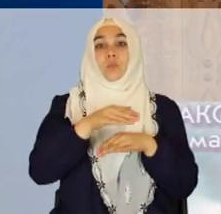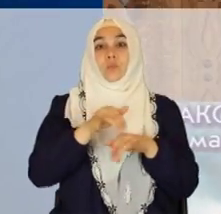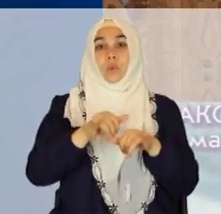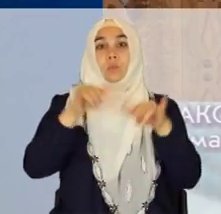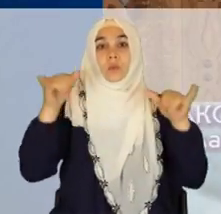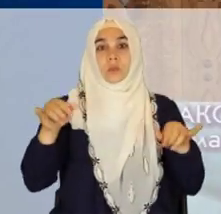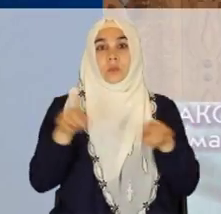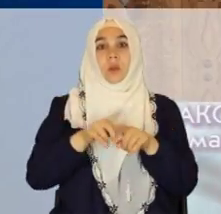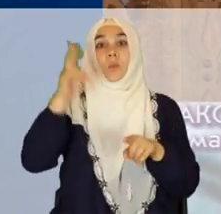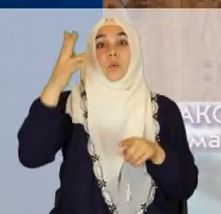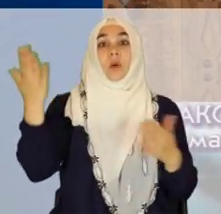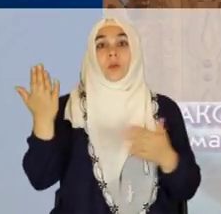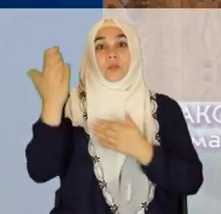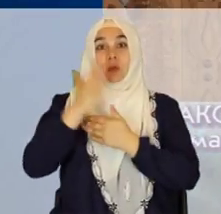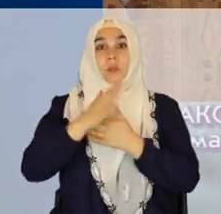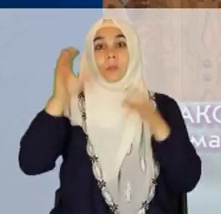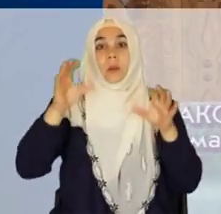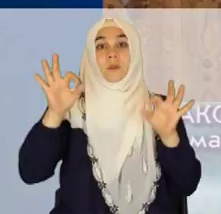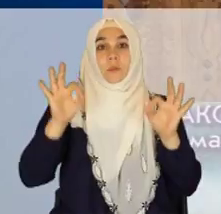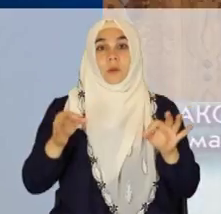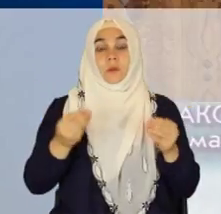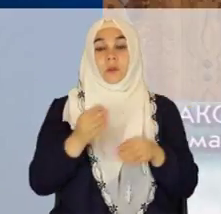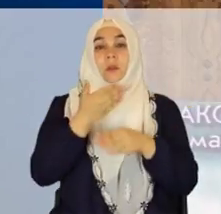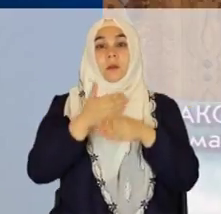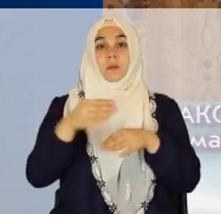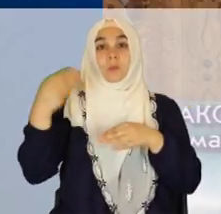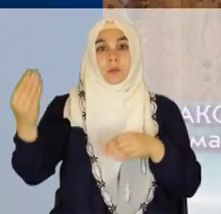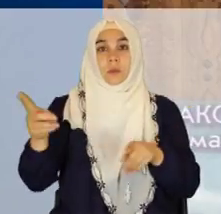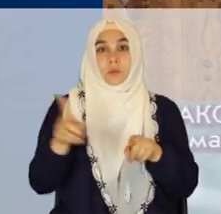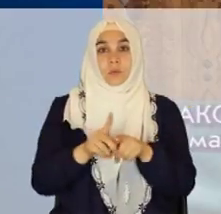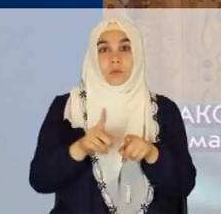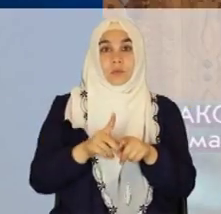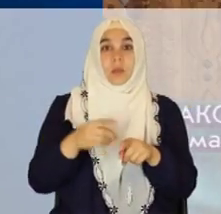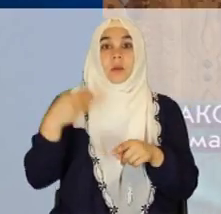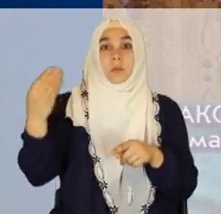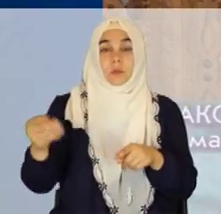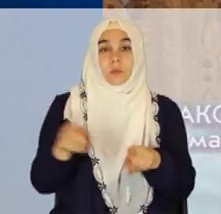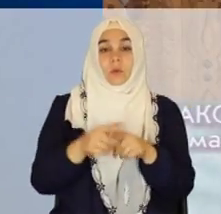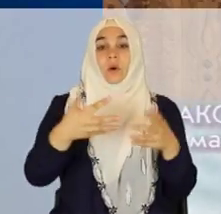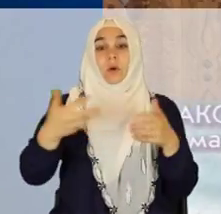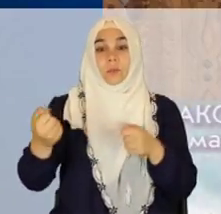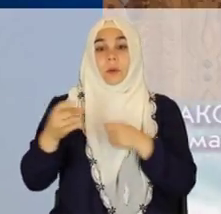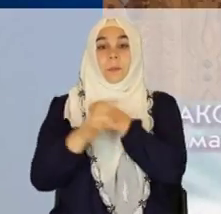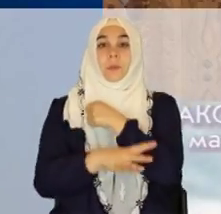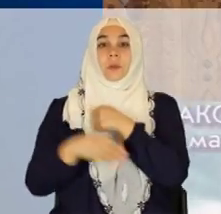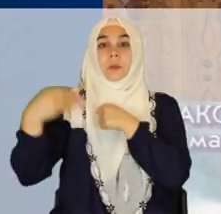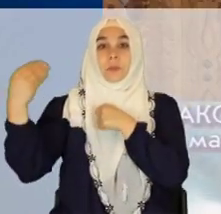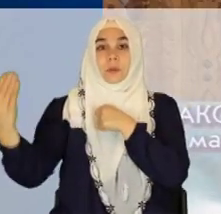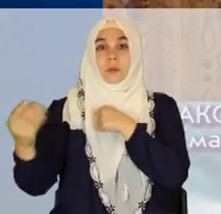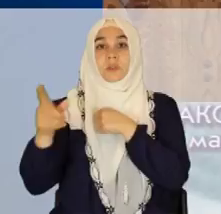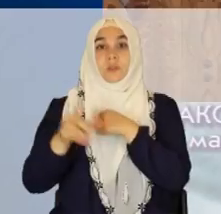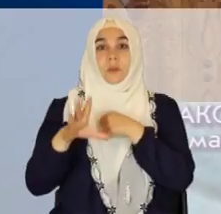malıdan şeriatta ko'rsatilgan kısmını çıkarıptı, bu mahsus bo'lak bo'pti. Onu abarıp bir kambag'arga beribdi,